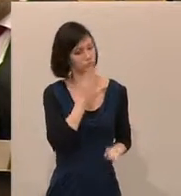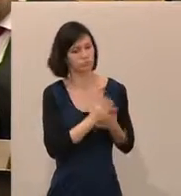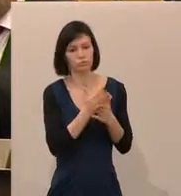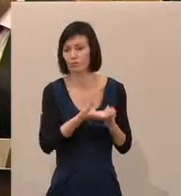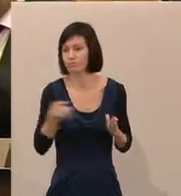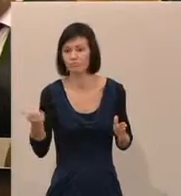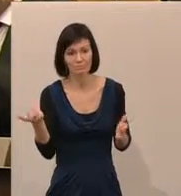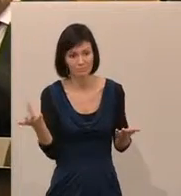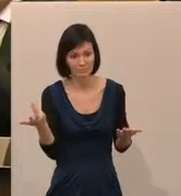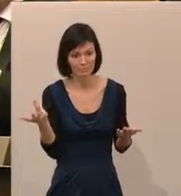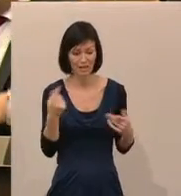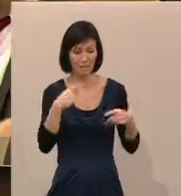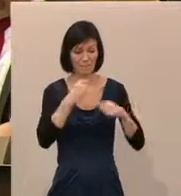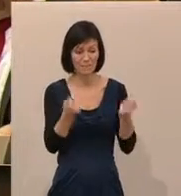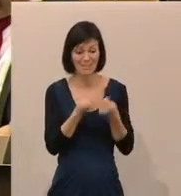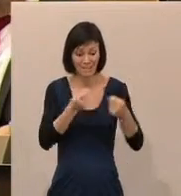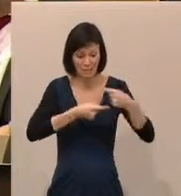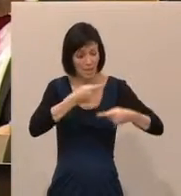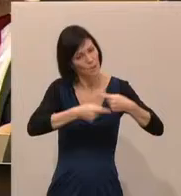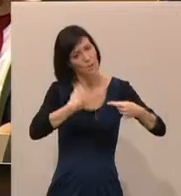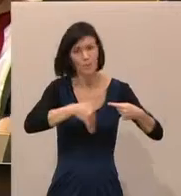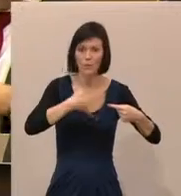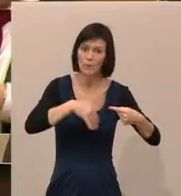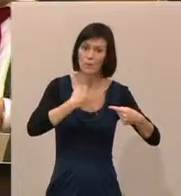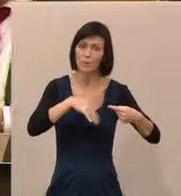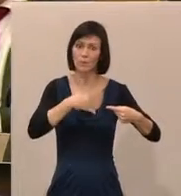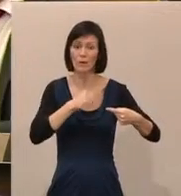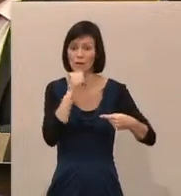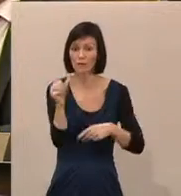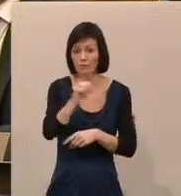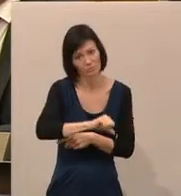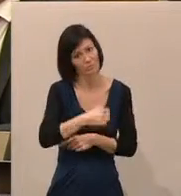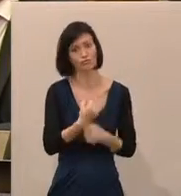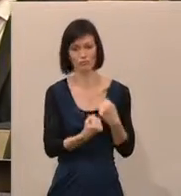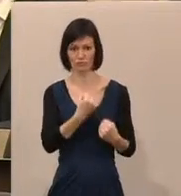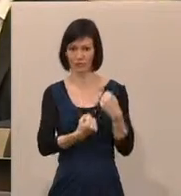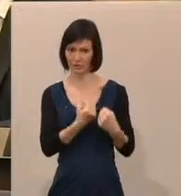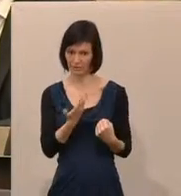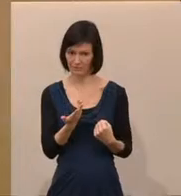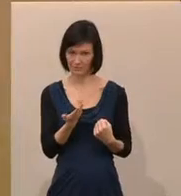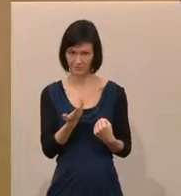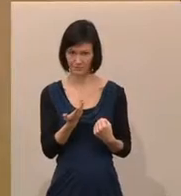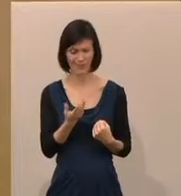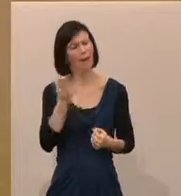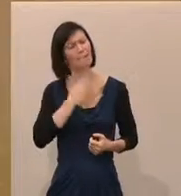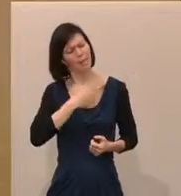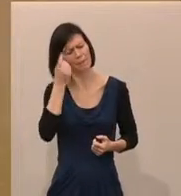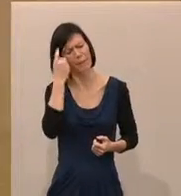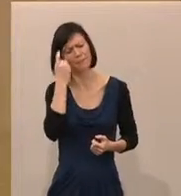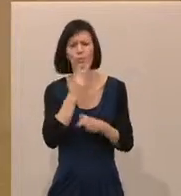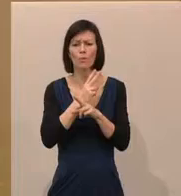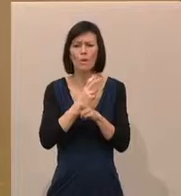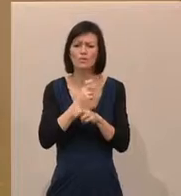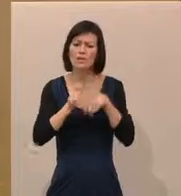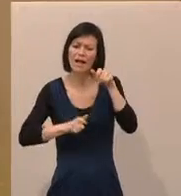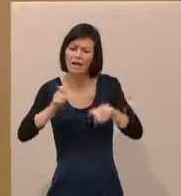Betrieb aufrechterhalten werden kann. Und ich glaube, dass die Österreicherinnen und Österreicher, die